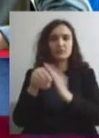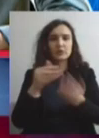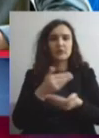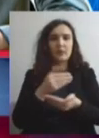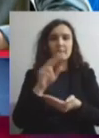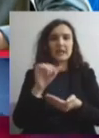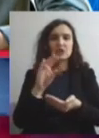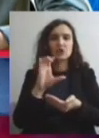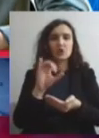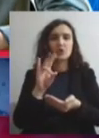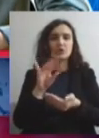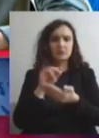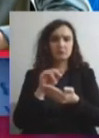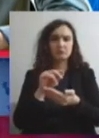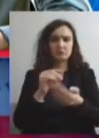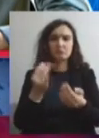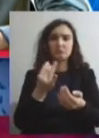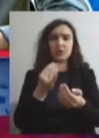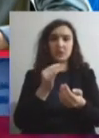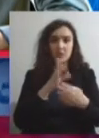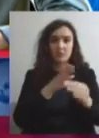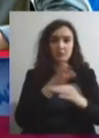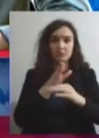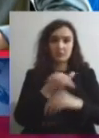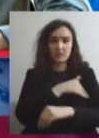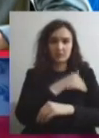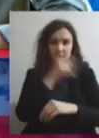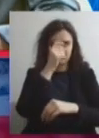უკვე მიმდინარე კვირას დაიწყოს ამ ჯგუფებში ტესტების ჩატარება?